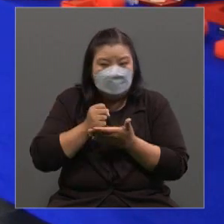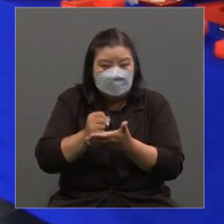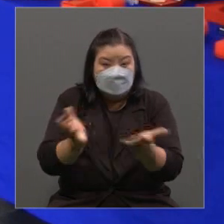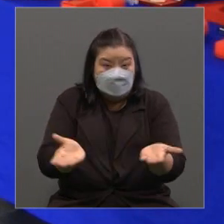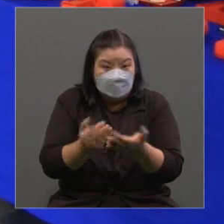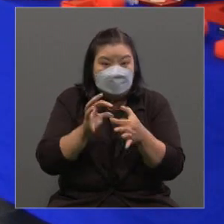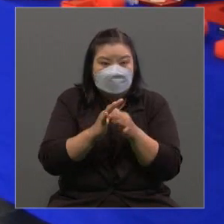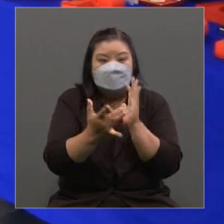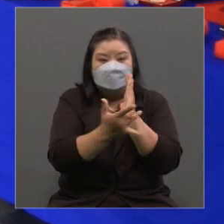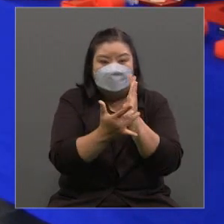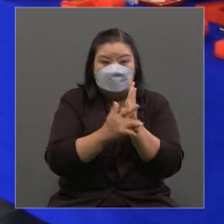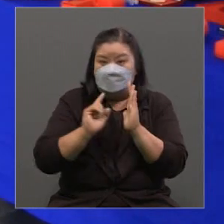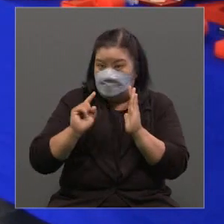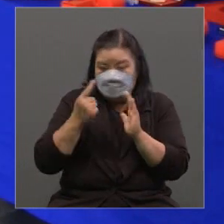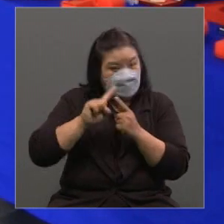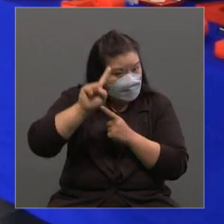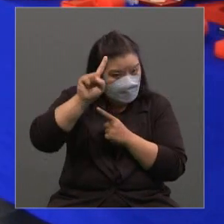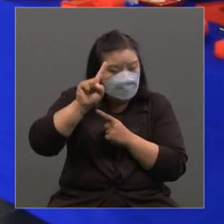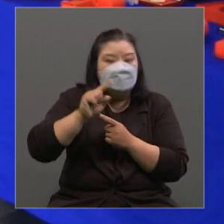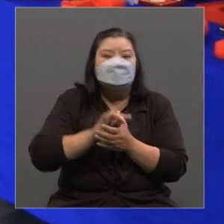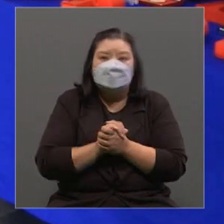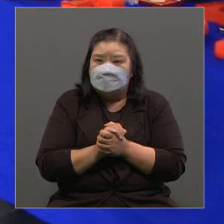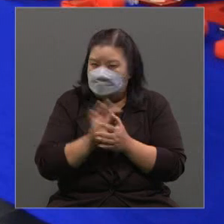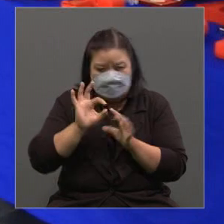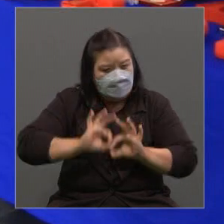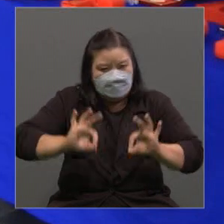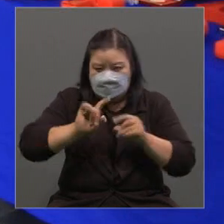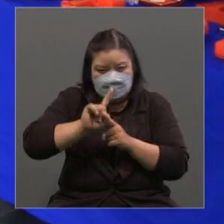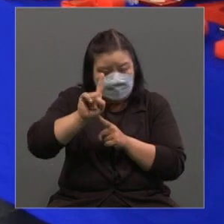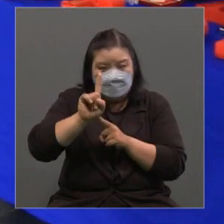เรื่องนวัตกรรมเป็นเรื่องที่หนึ่งนะครับเป็นเรื่องที่สำคัญเพราะ